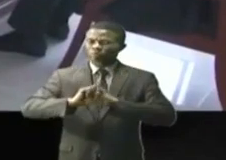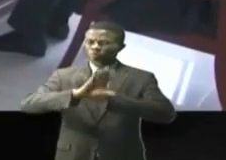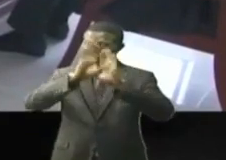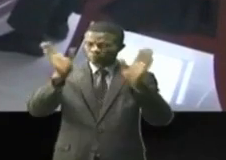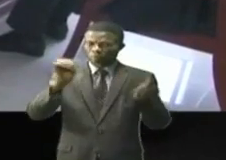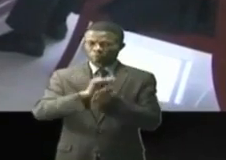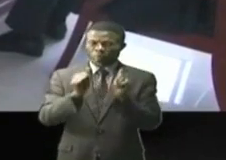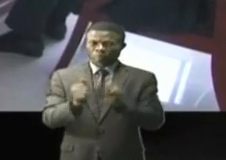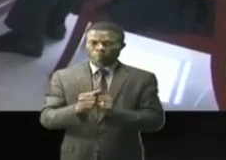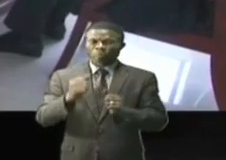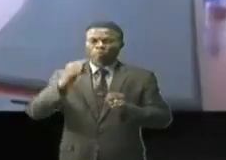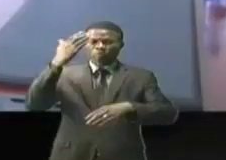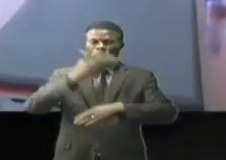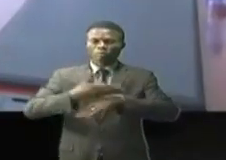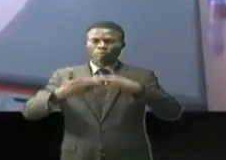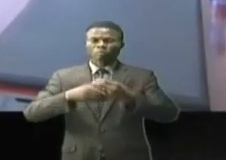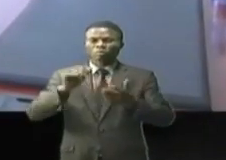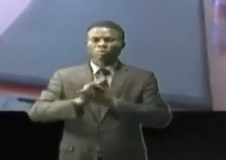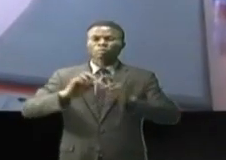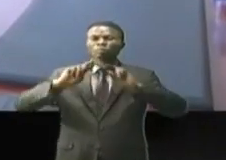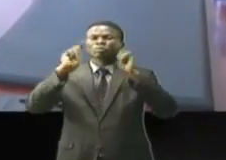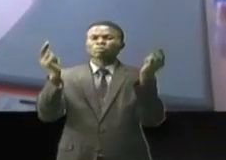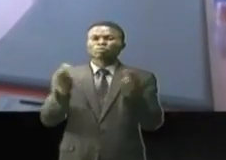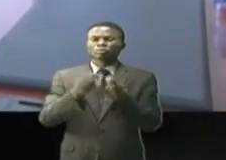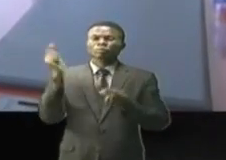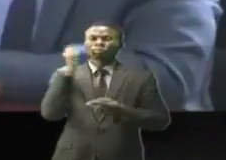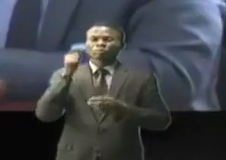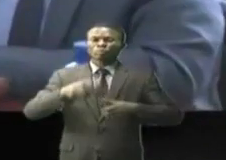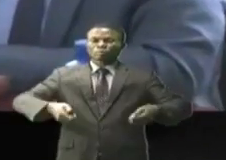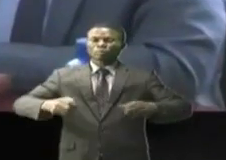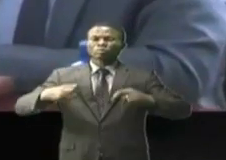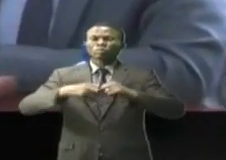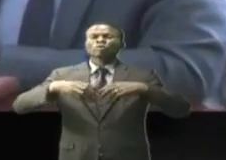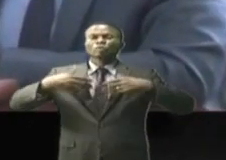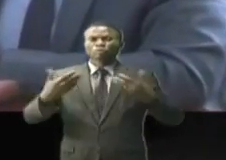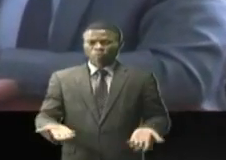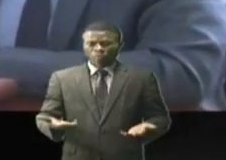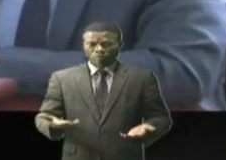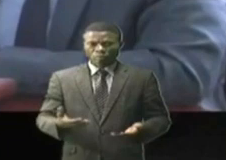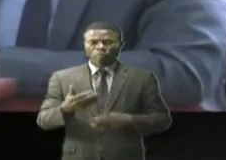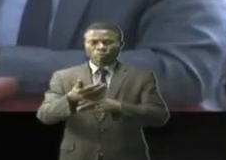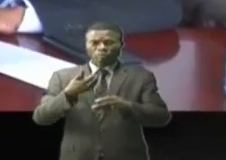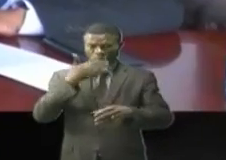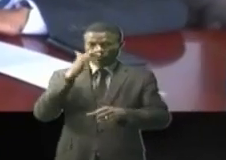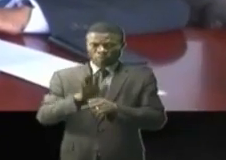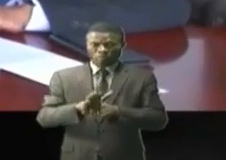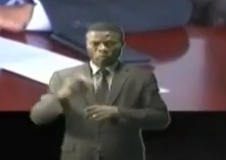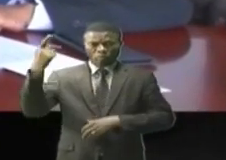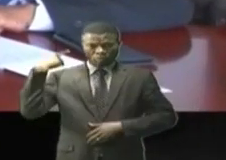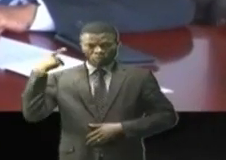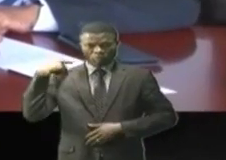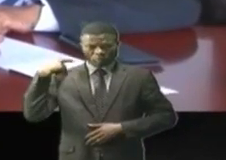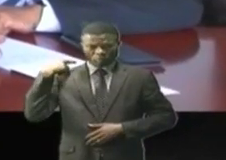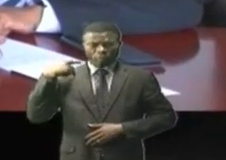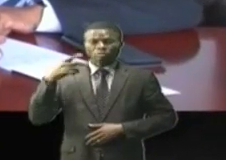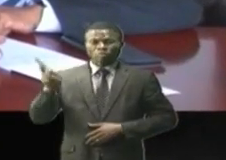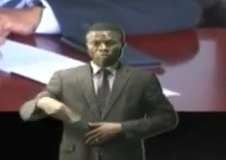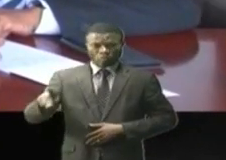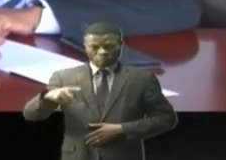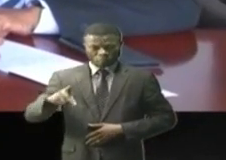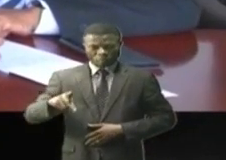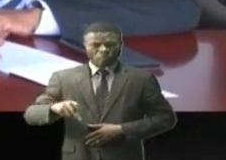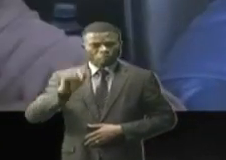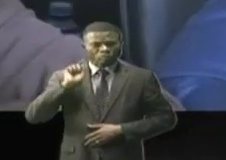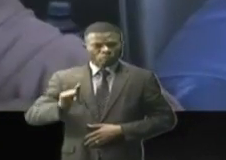les processus d'installation de l'usine de fabrication des précurseurs de batteries électriques, tout en rassurant ses élus nationaux qu'aucune province n'est